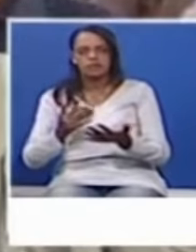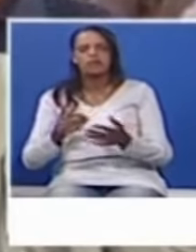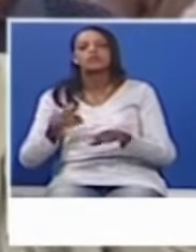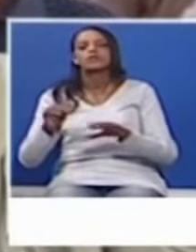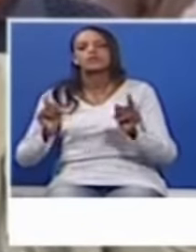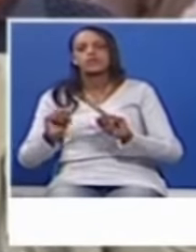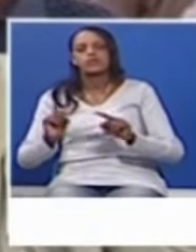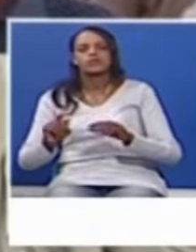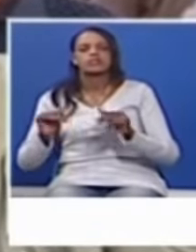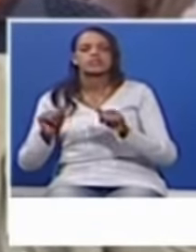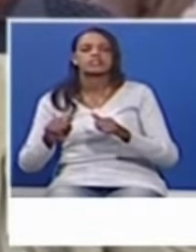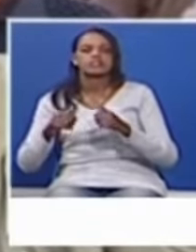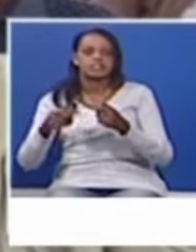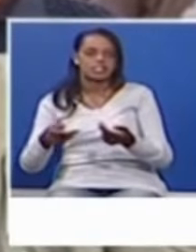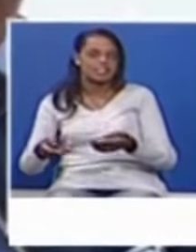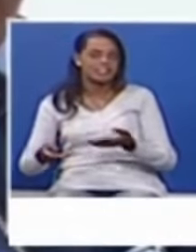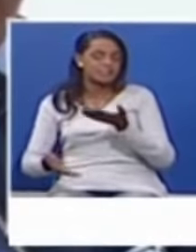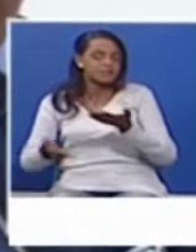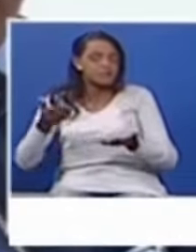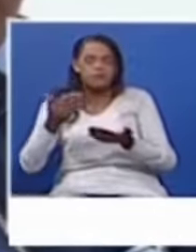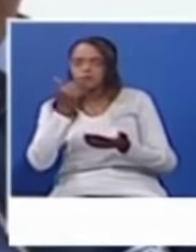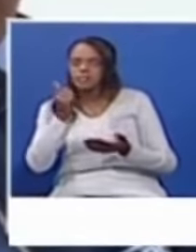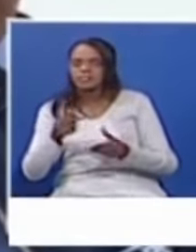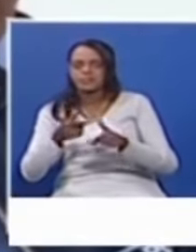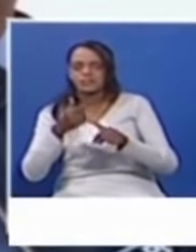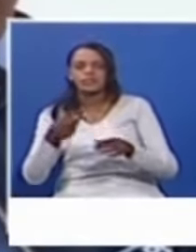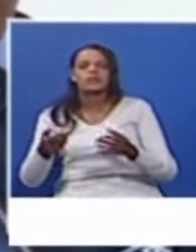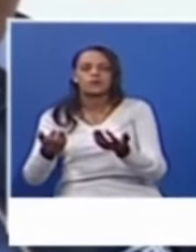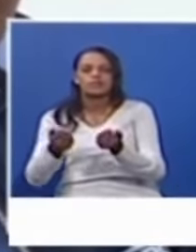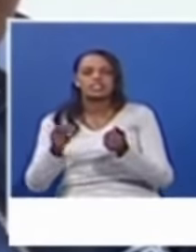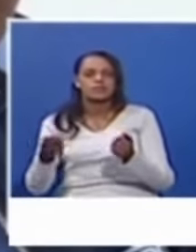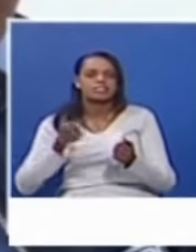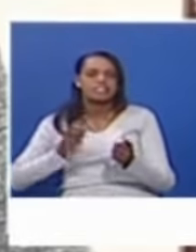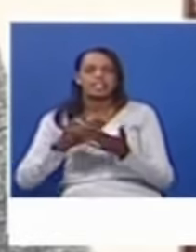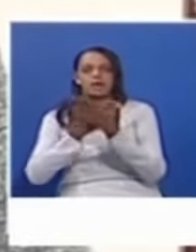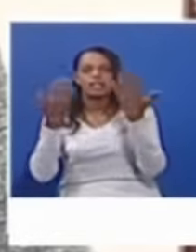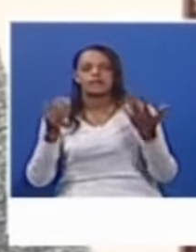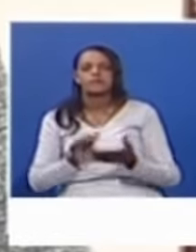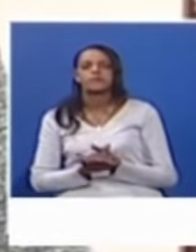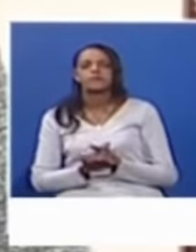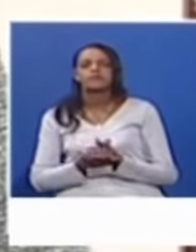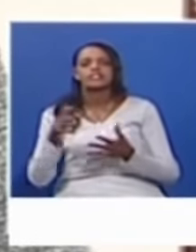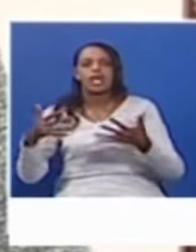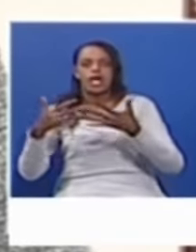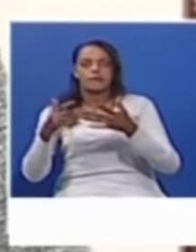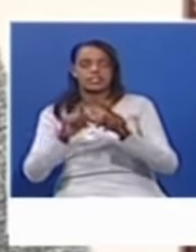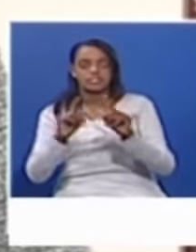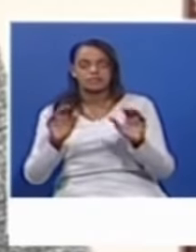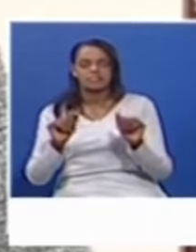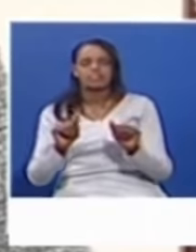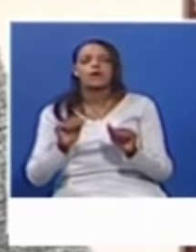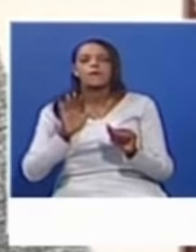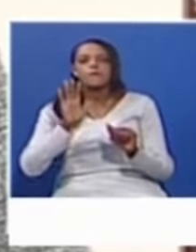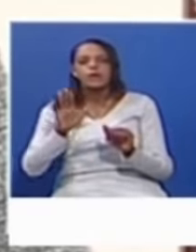ሕማም ንኽህባን ምትፈታትን እናተገምገመ ንምምሕያሹ ተበግሶታት ክውሰድ ከም ዝፀንሐ ኣነፂራ እዚ ሕብረተሰብ እዚ